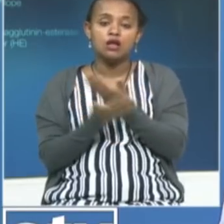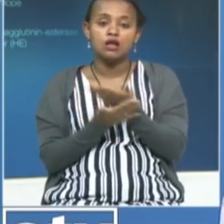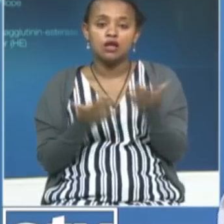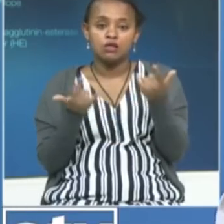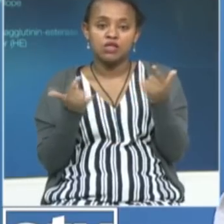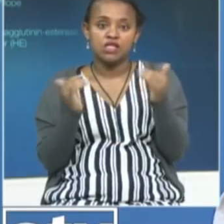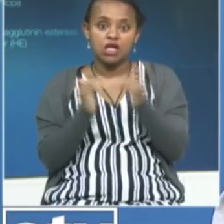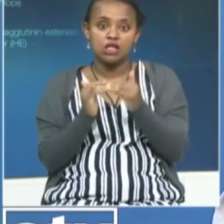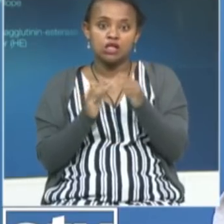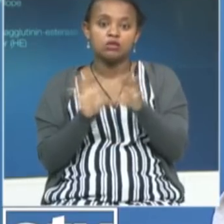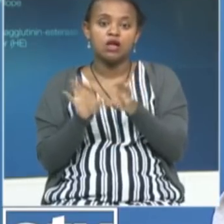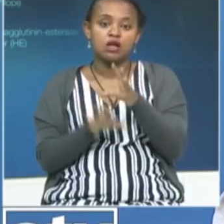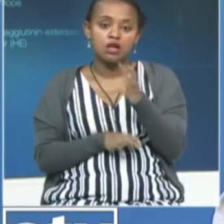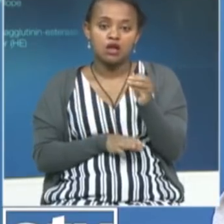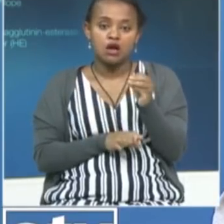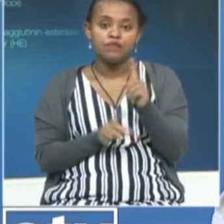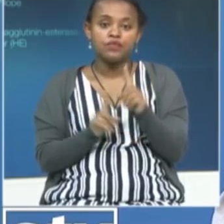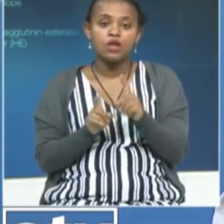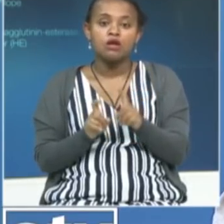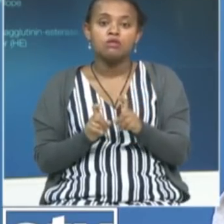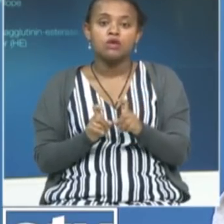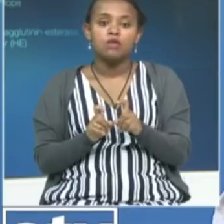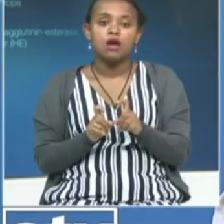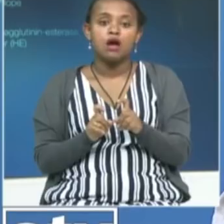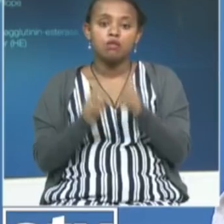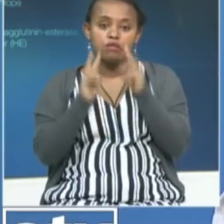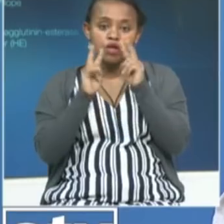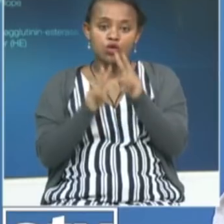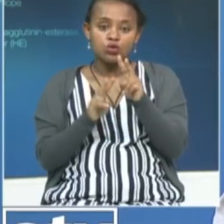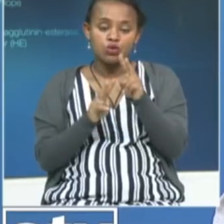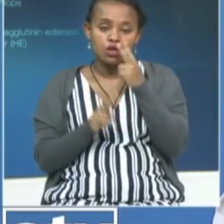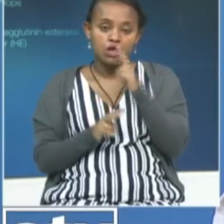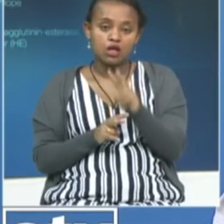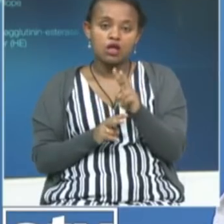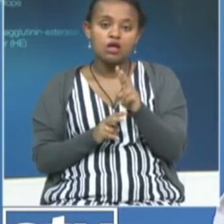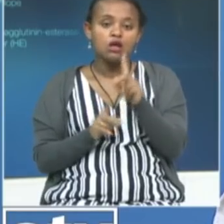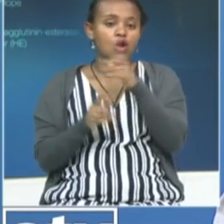ልክ ብናደርግና ምርመራ እንግዲህ ምልክቱ ካልታየ ምርመራ ለሁሉም